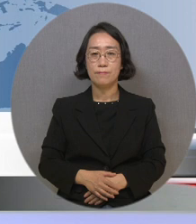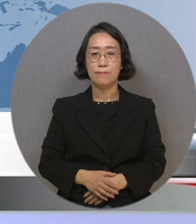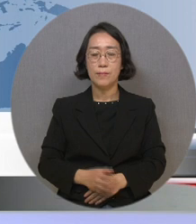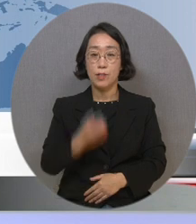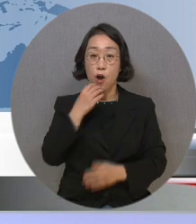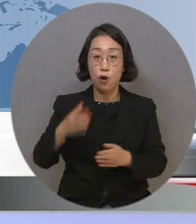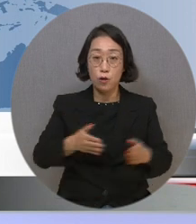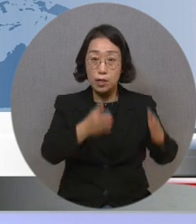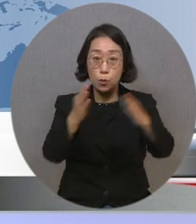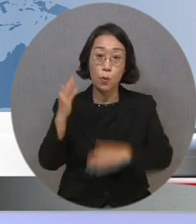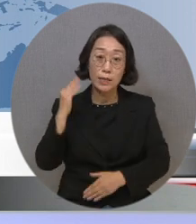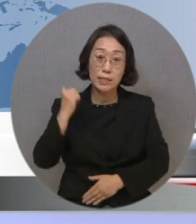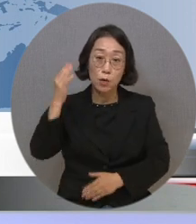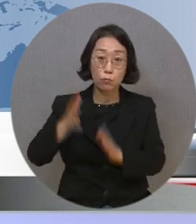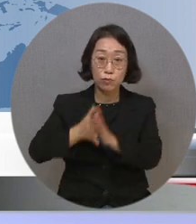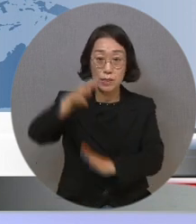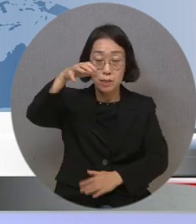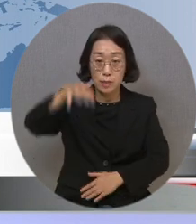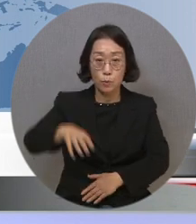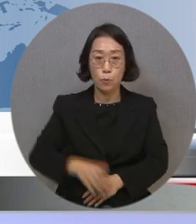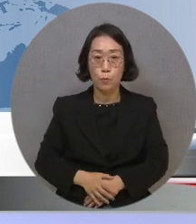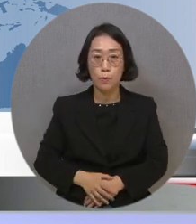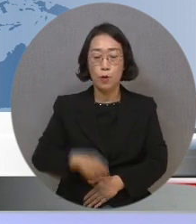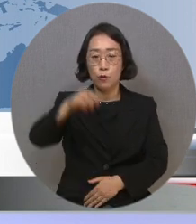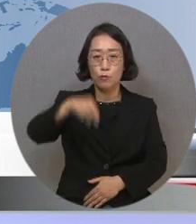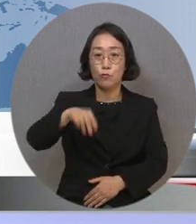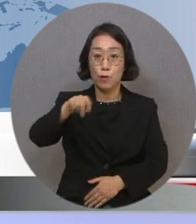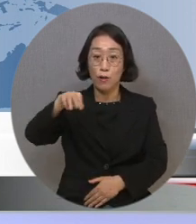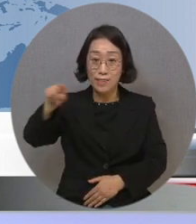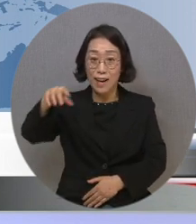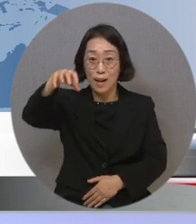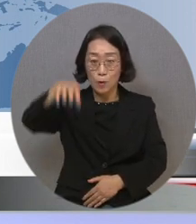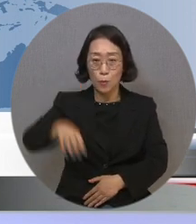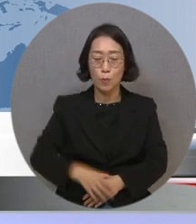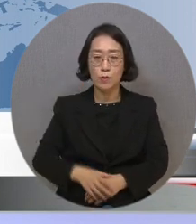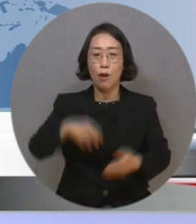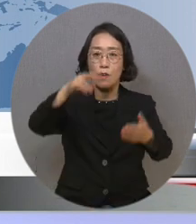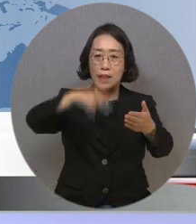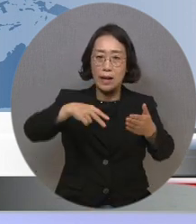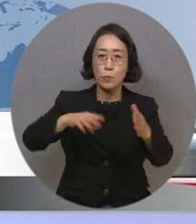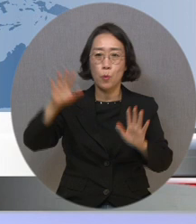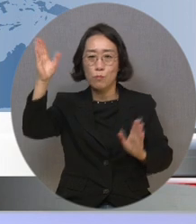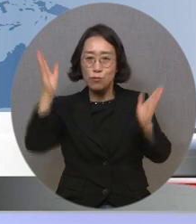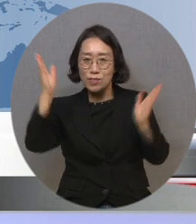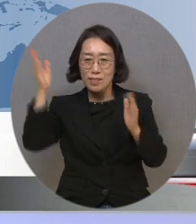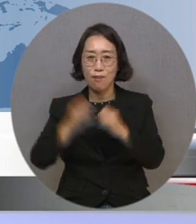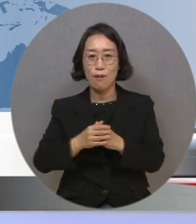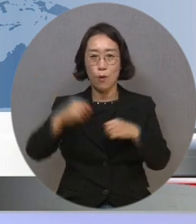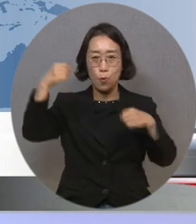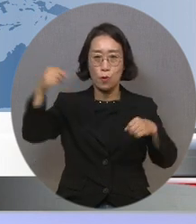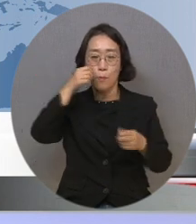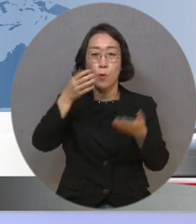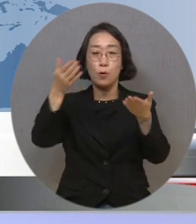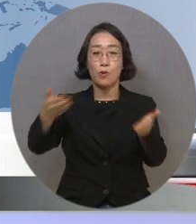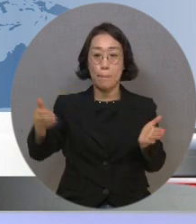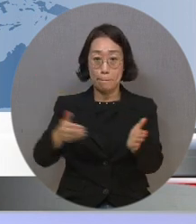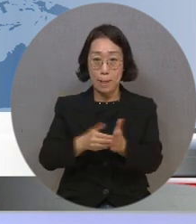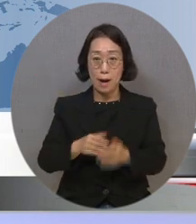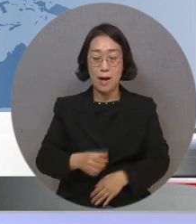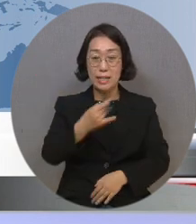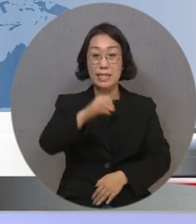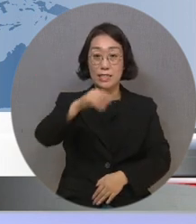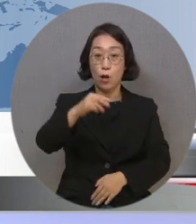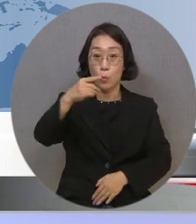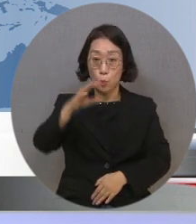경기도 의정부시의 예술공간 휴서사에서 낭독 뮤지컬 공연이 펼쳐졌습니다. 의정부시의